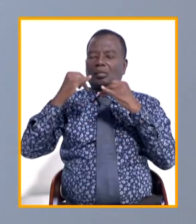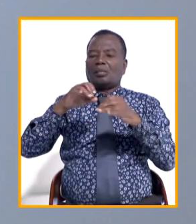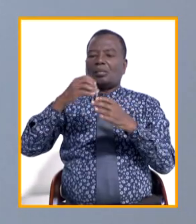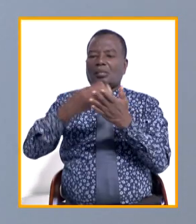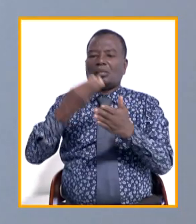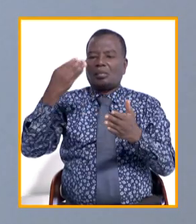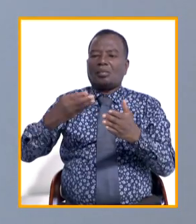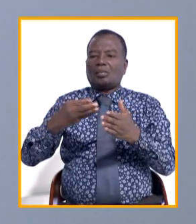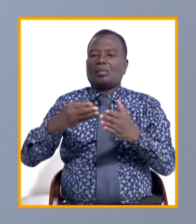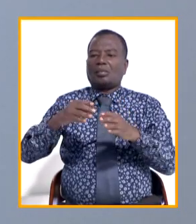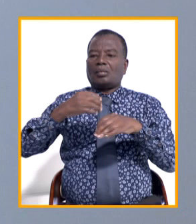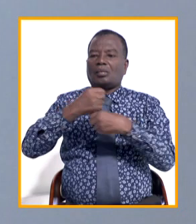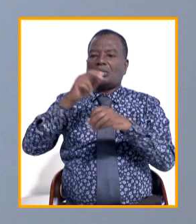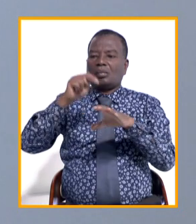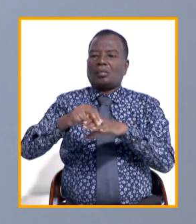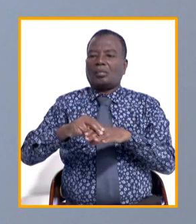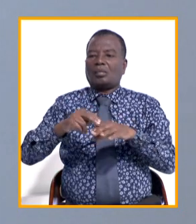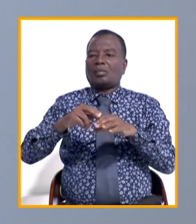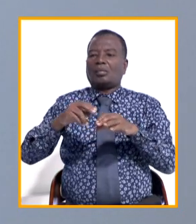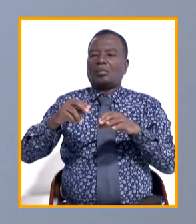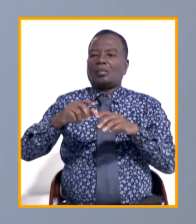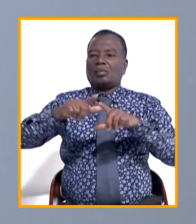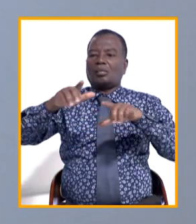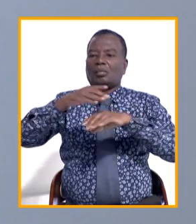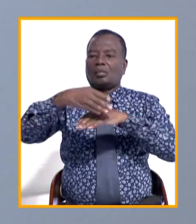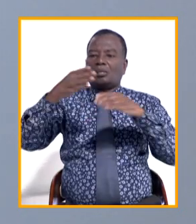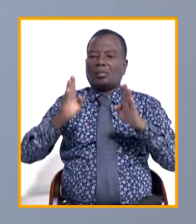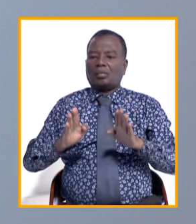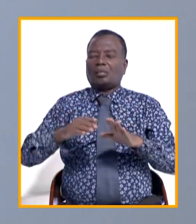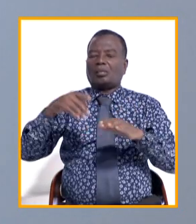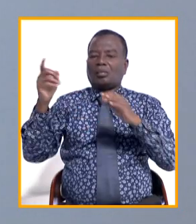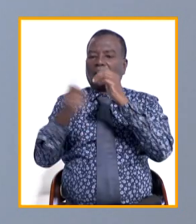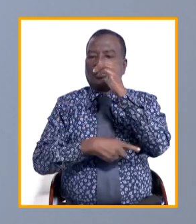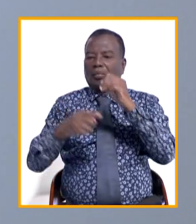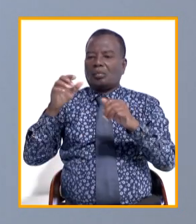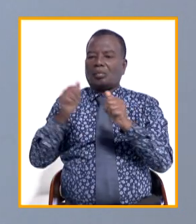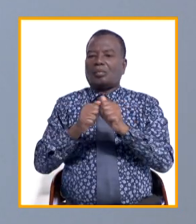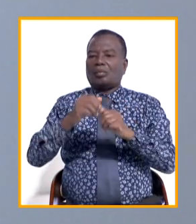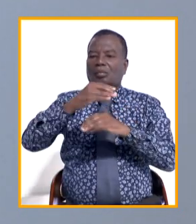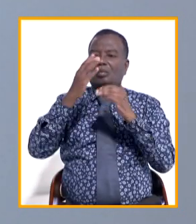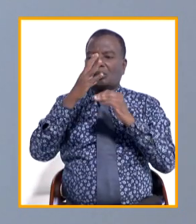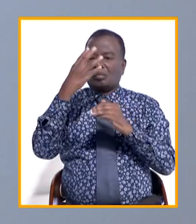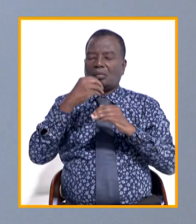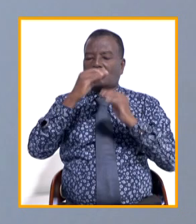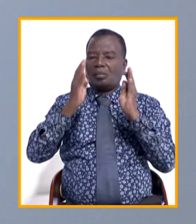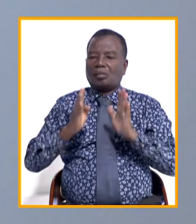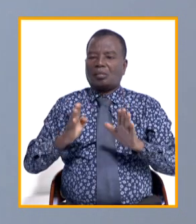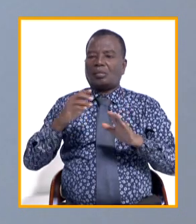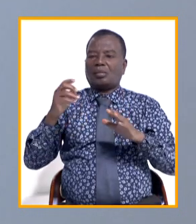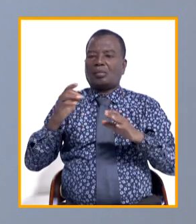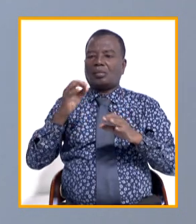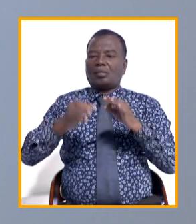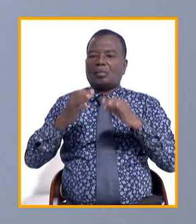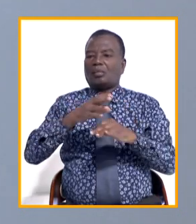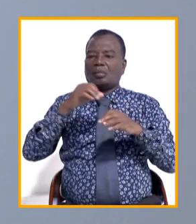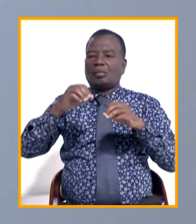création du pôle pénal économique et financier au niveau du parquet avec sa chambre de jugement, le renforcement